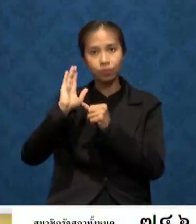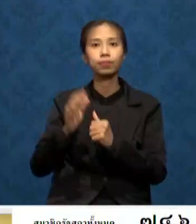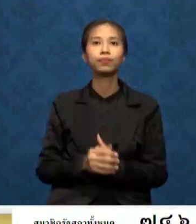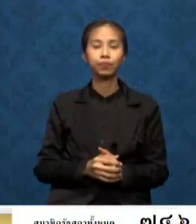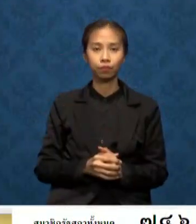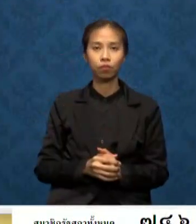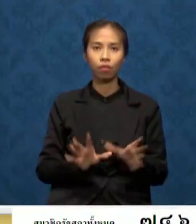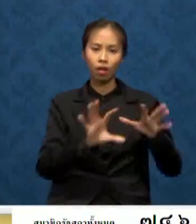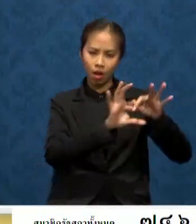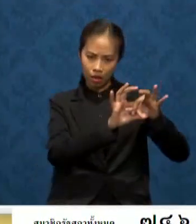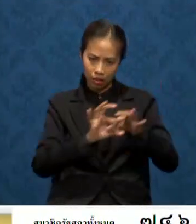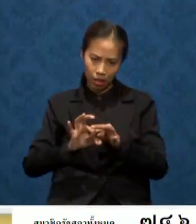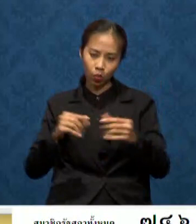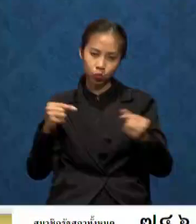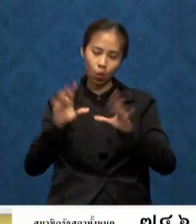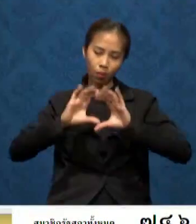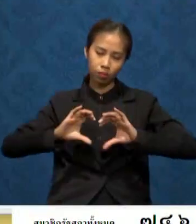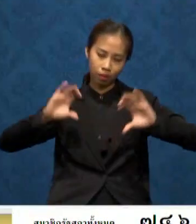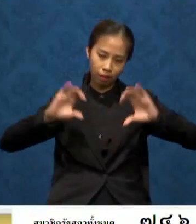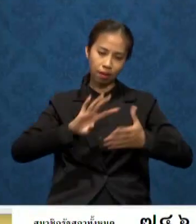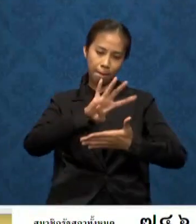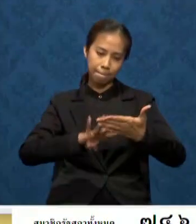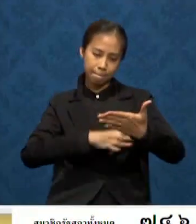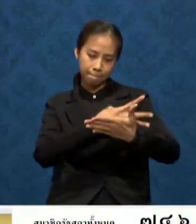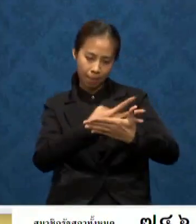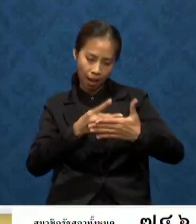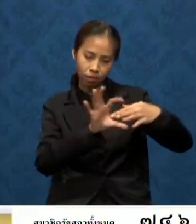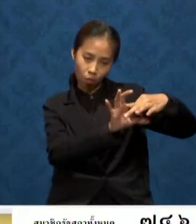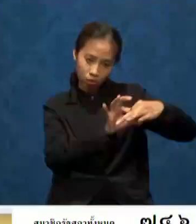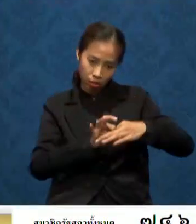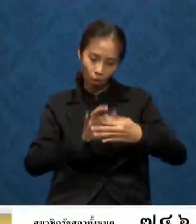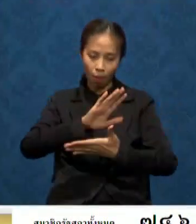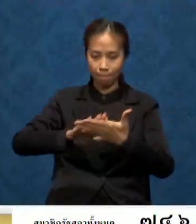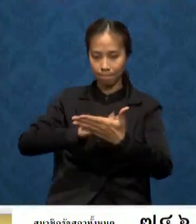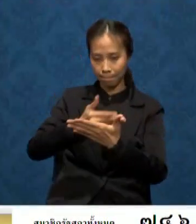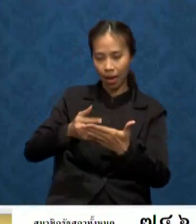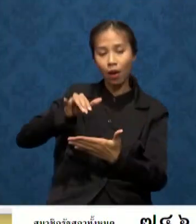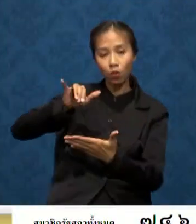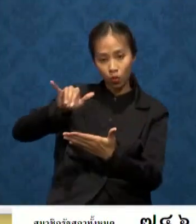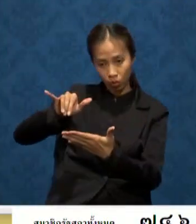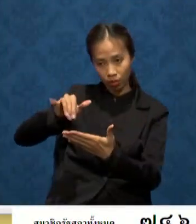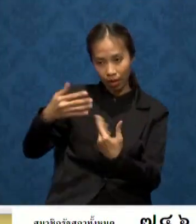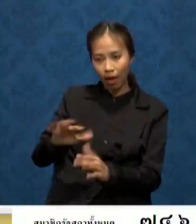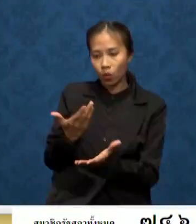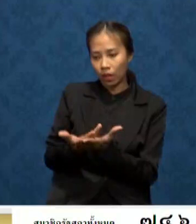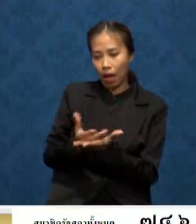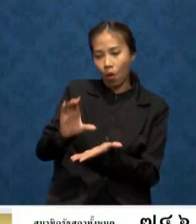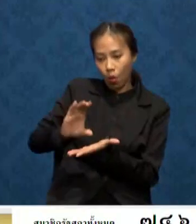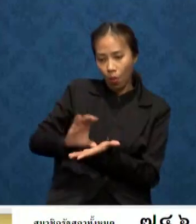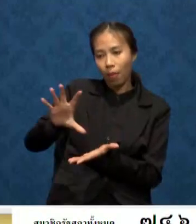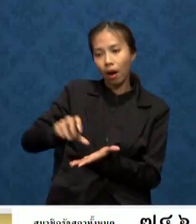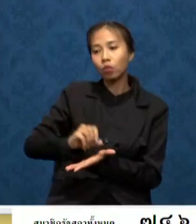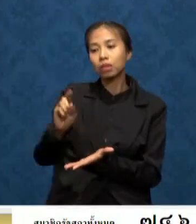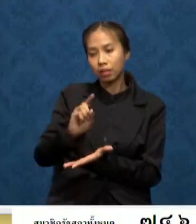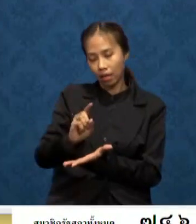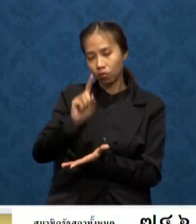คล้องกับหน้าที่ของรัฐแนวนโยบายของรัฐและยุทธศาสตร์ชาติและต้องชี้แจงแหล่งที่มาของรายได้ที่จะ